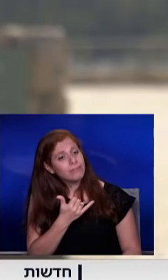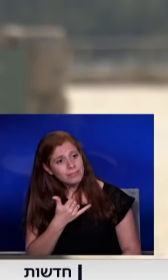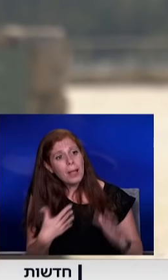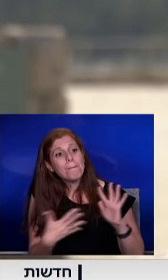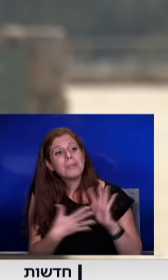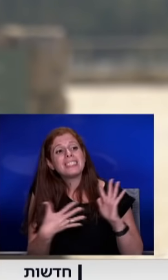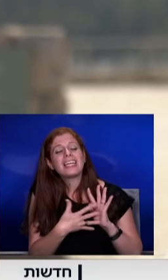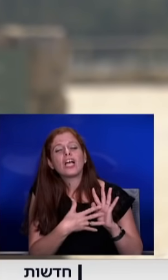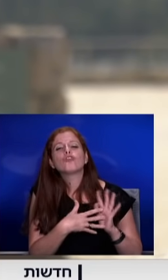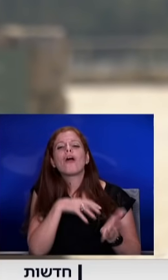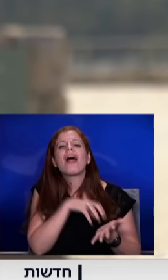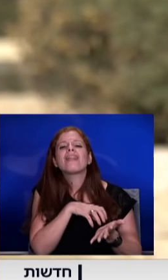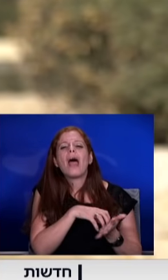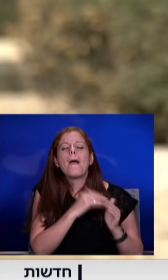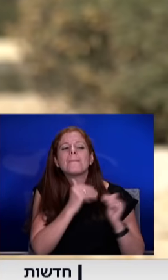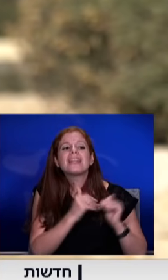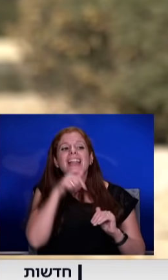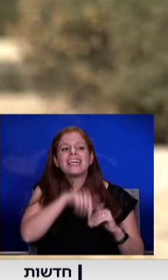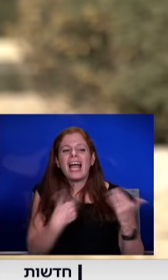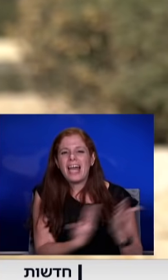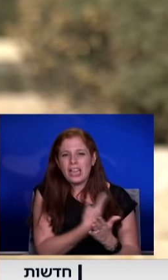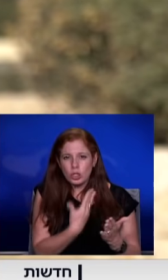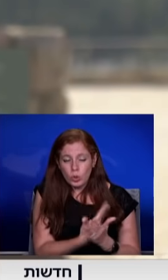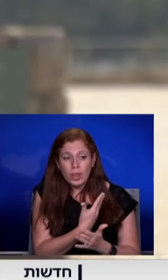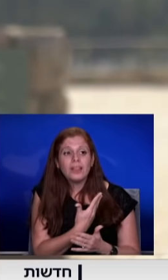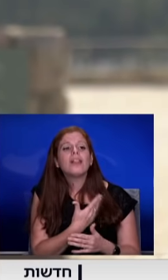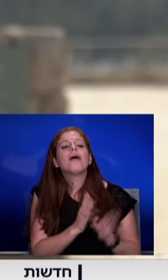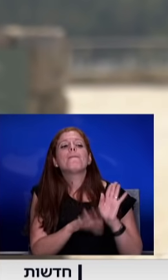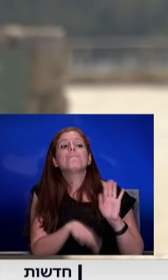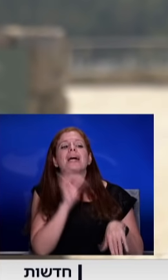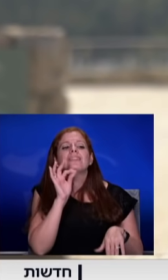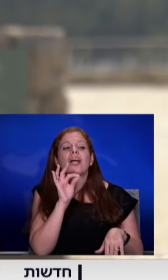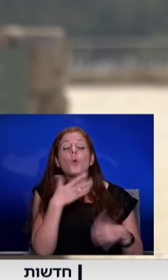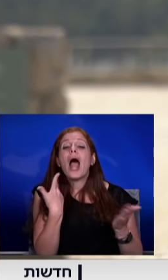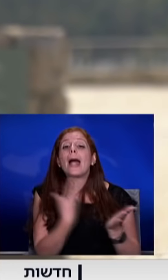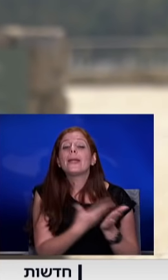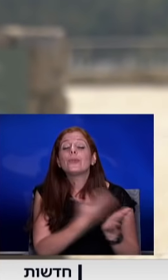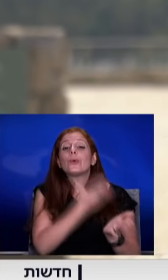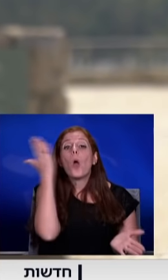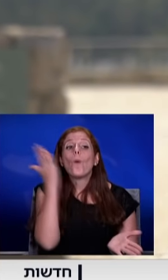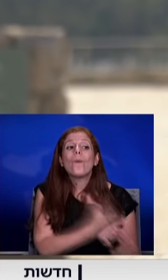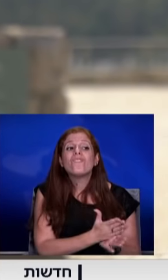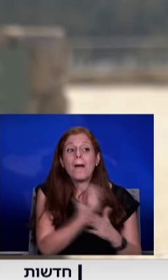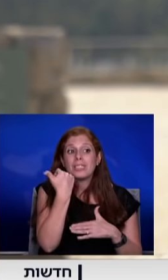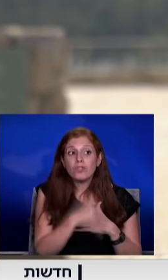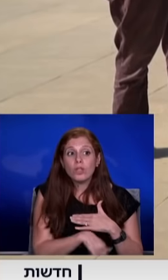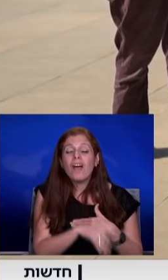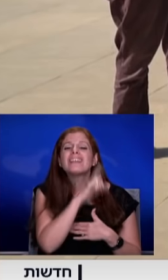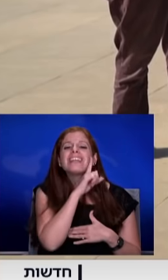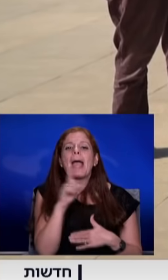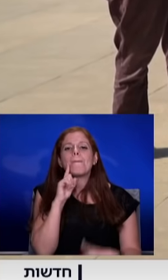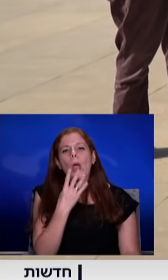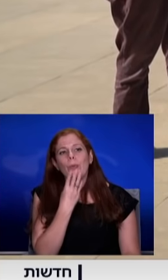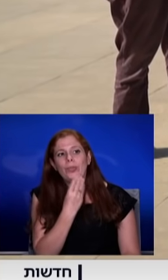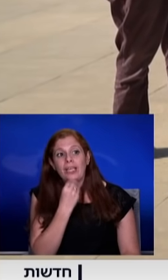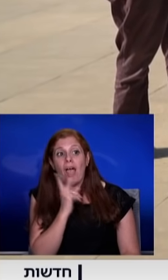אתר המדד כאן חדשות, בפיקוח הפרופסור קמיל פוקס, מצאנו, הנתון הקובע בסופו של דבר הוא האמא היהודיה. אתה יכול